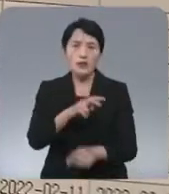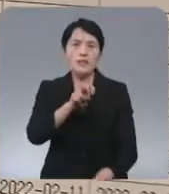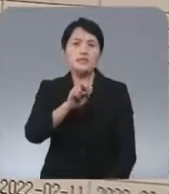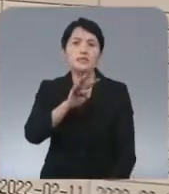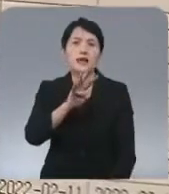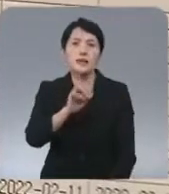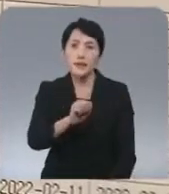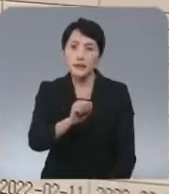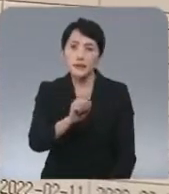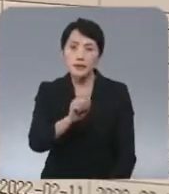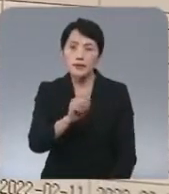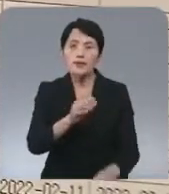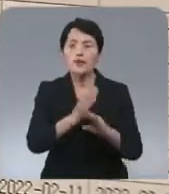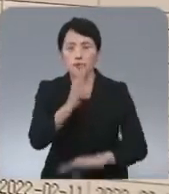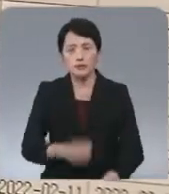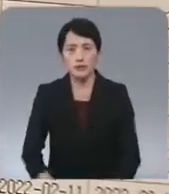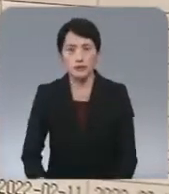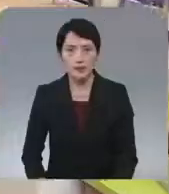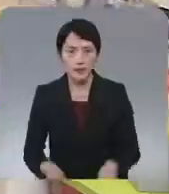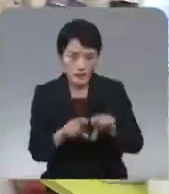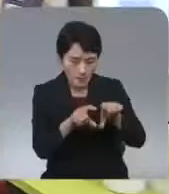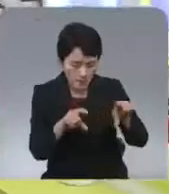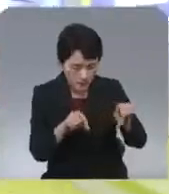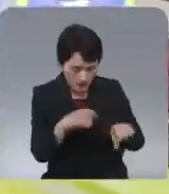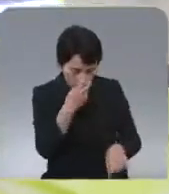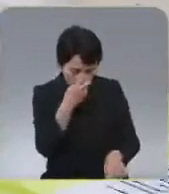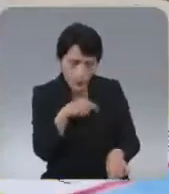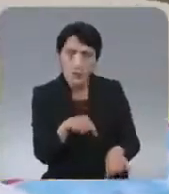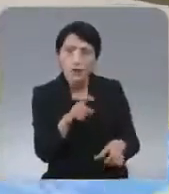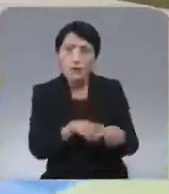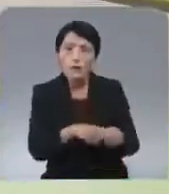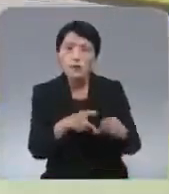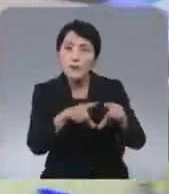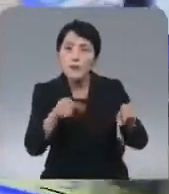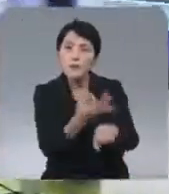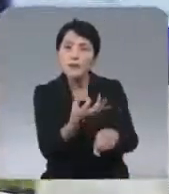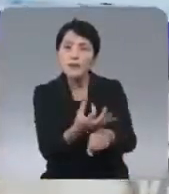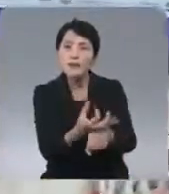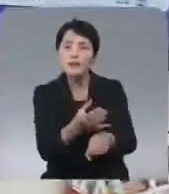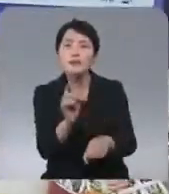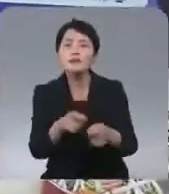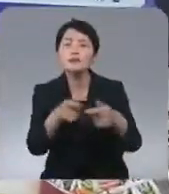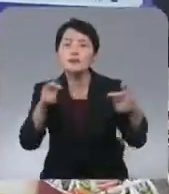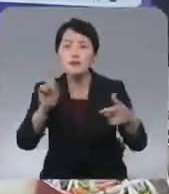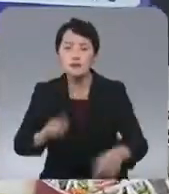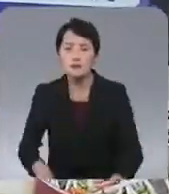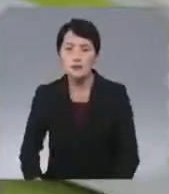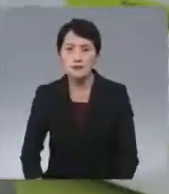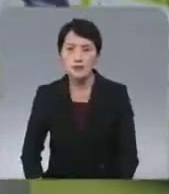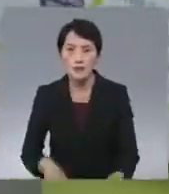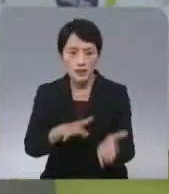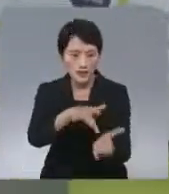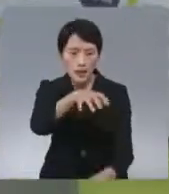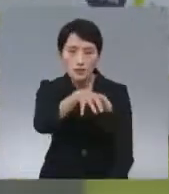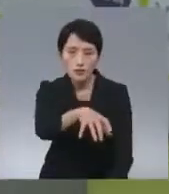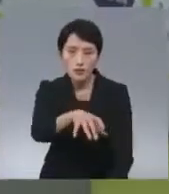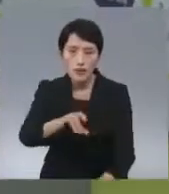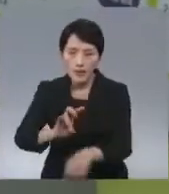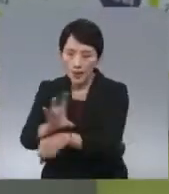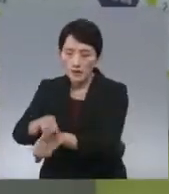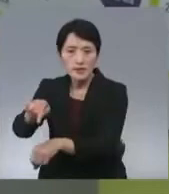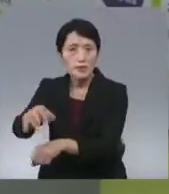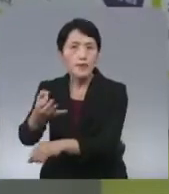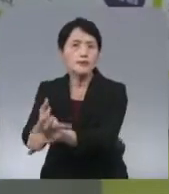19 это новые суточные maximus начала пандемии коронавируса тяжелом и критическом состоянии хочется 314